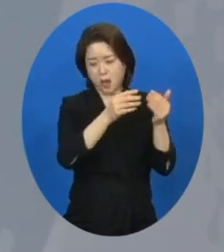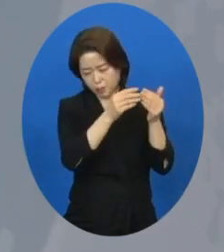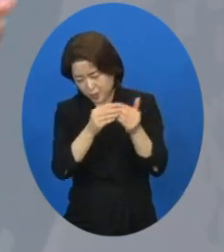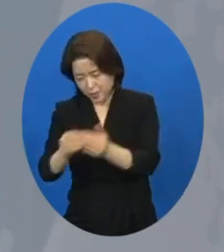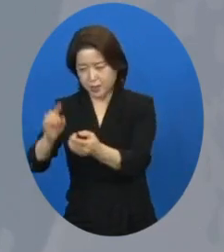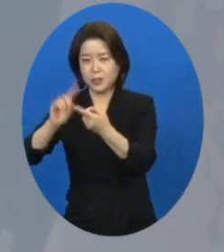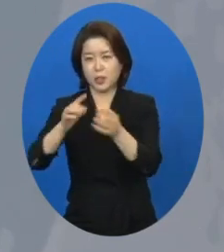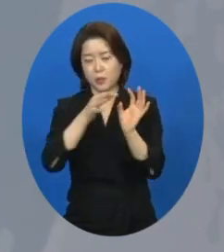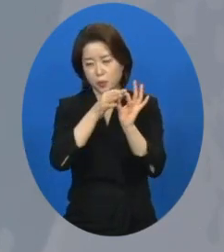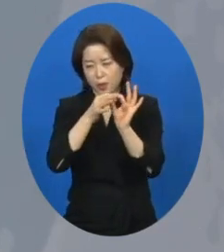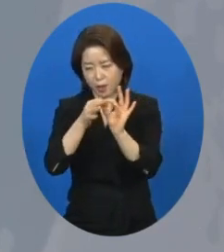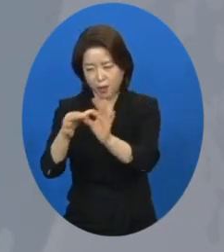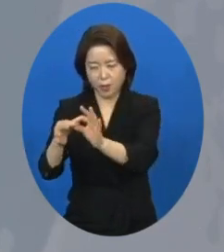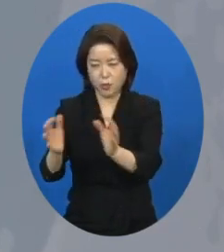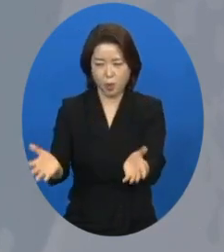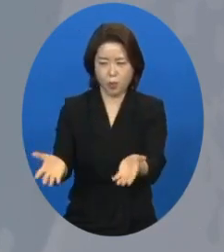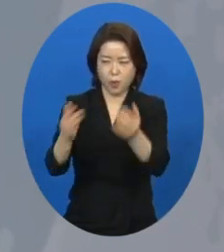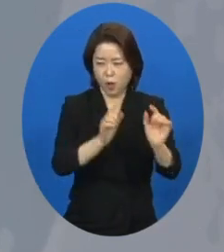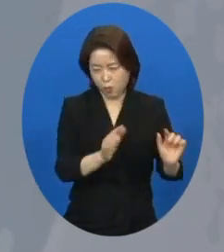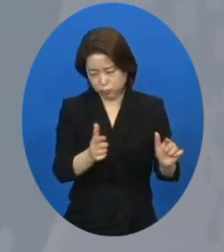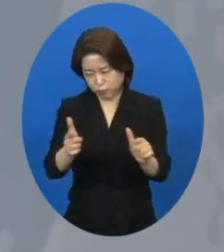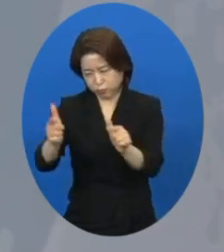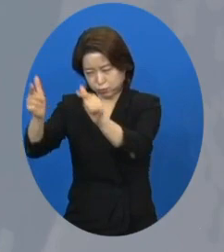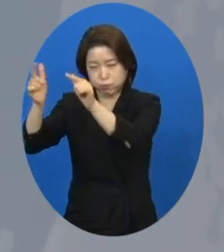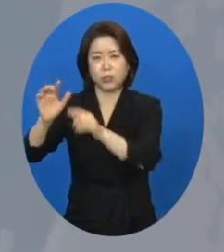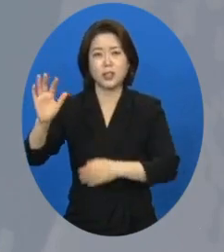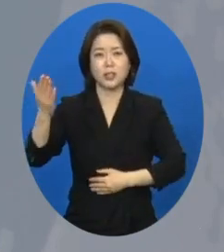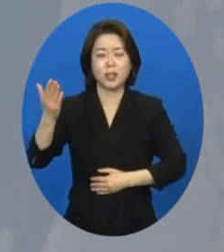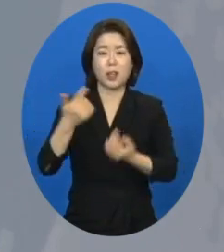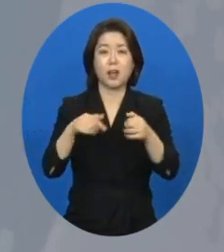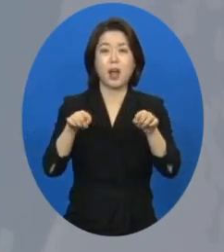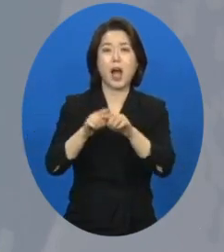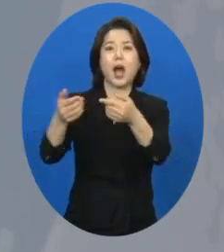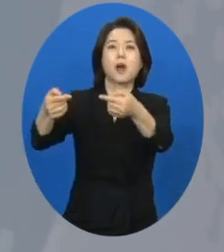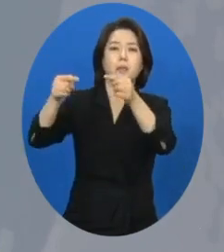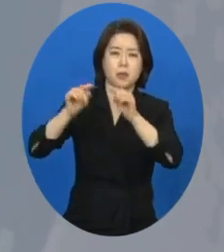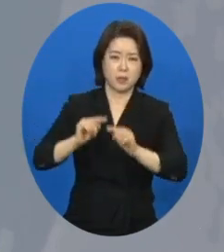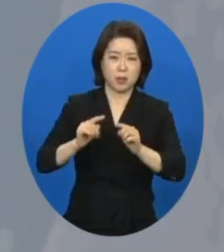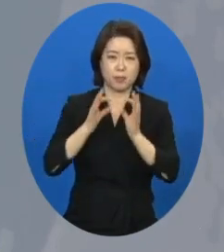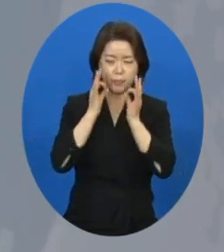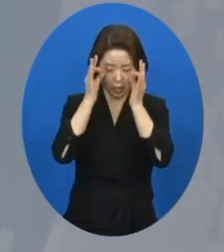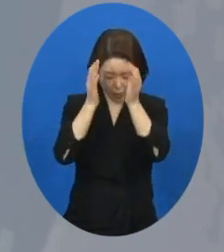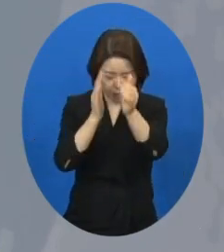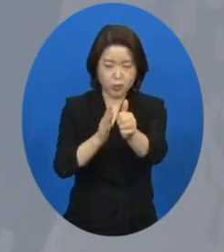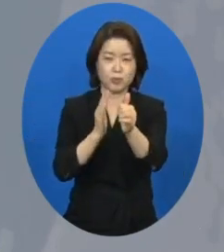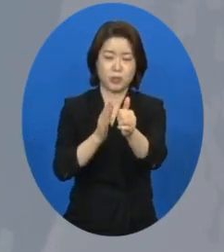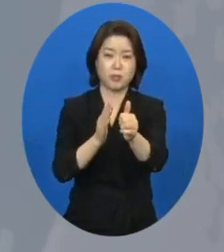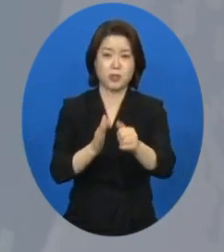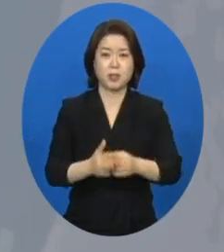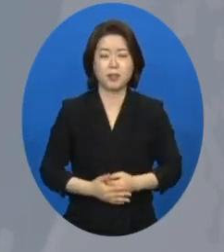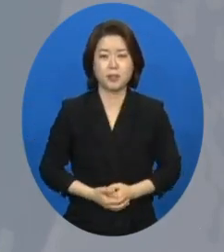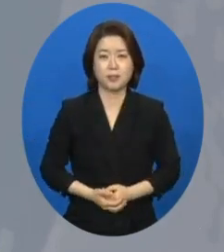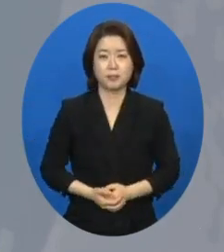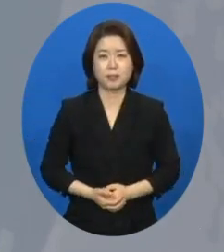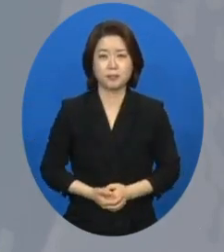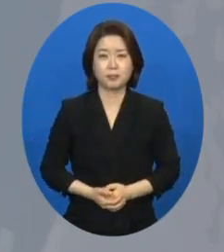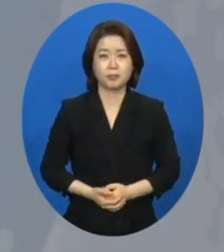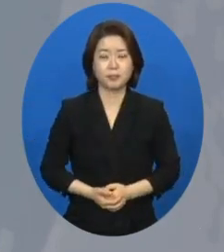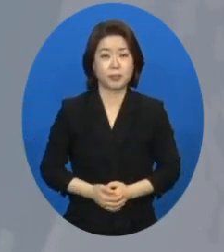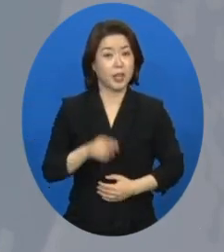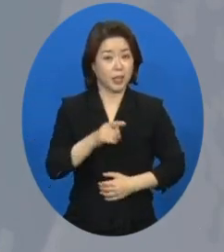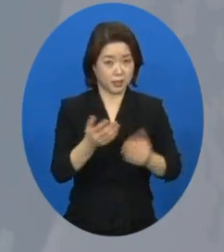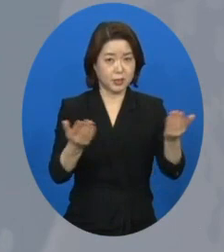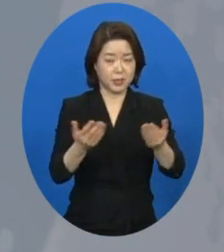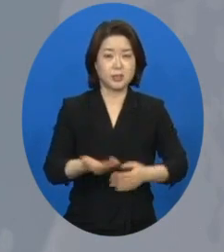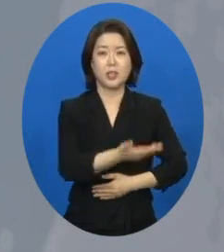대로 계속 되어질 수 있게 해주시기를, 함께해 주기를 간절히 부탁을 드리는 것입니다. 그